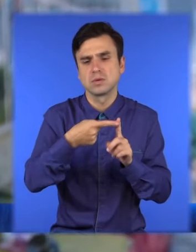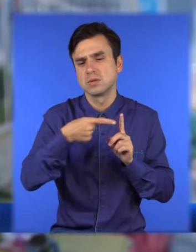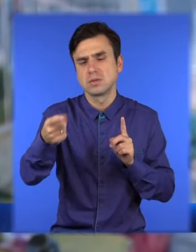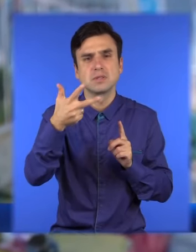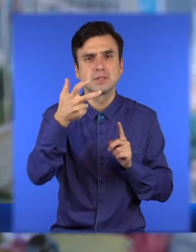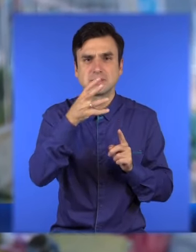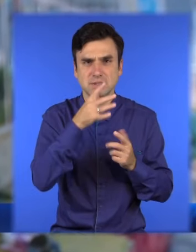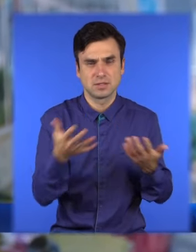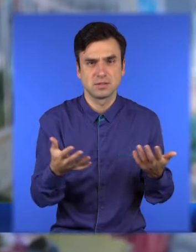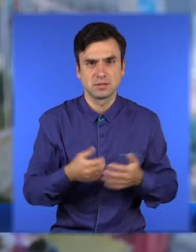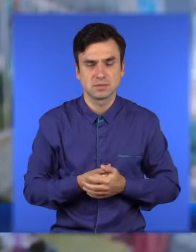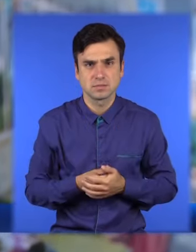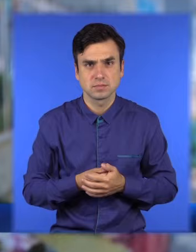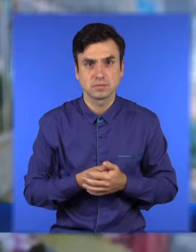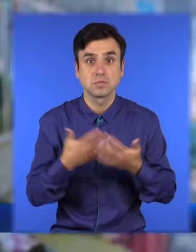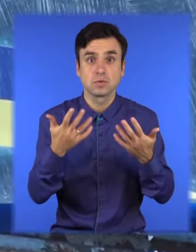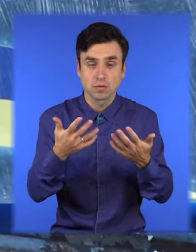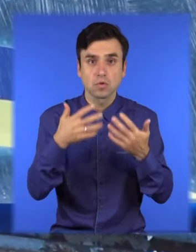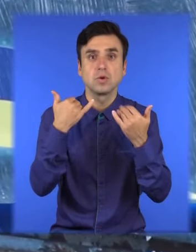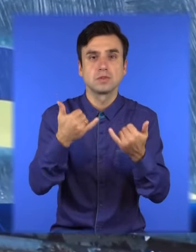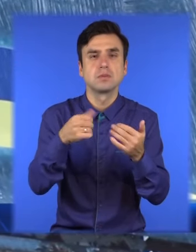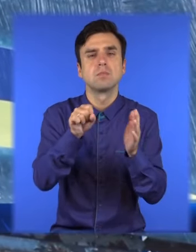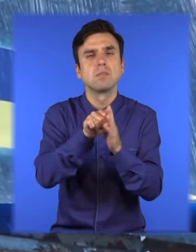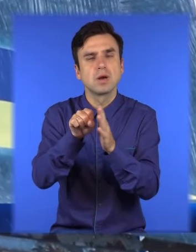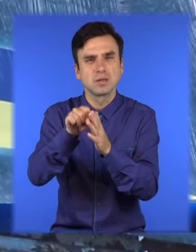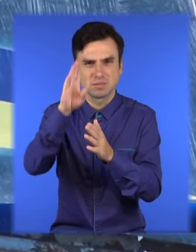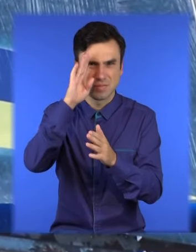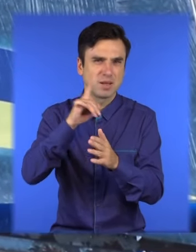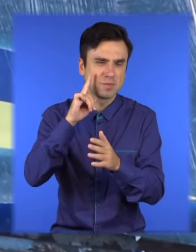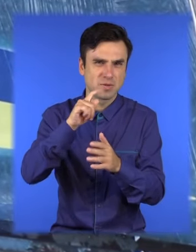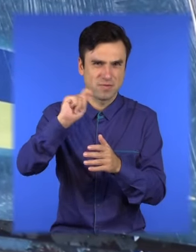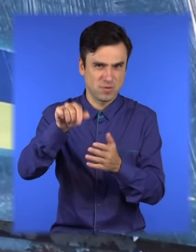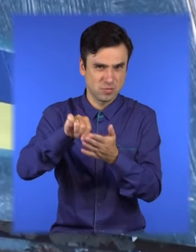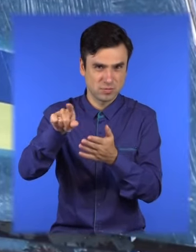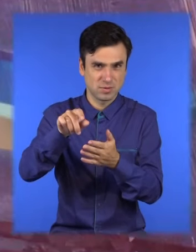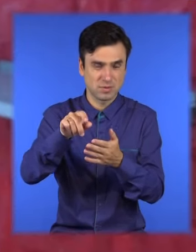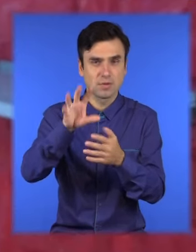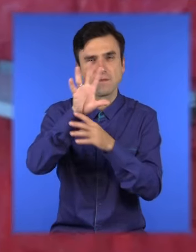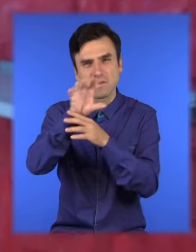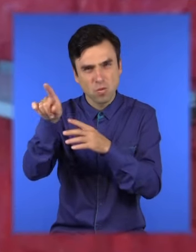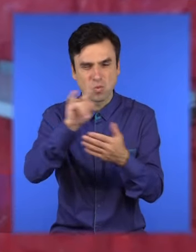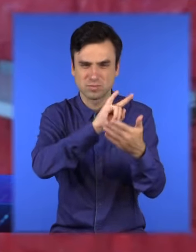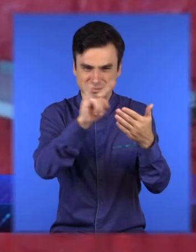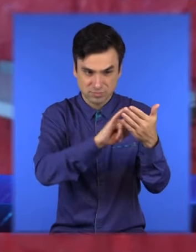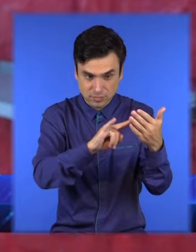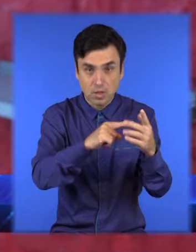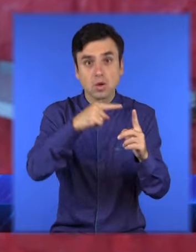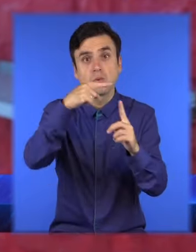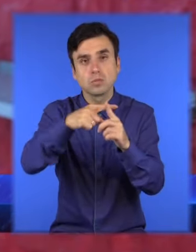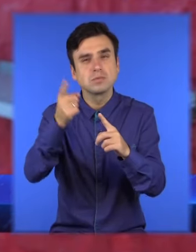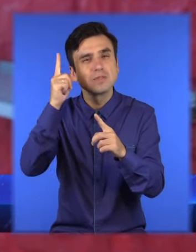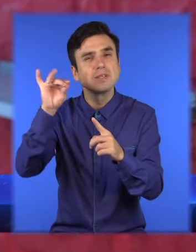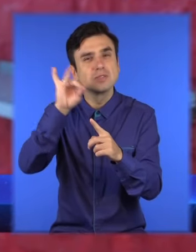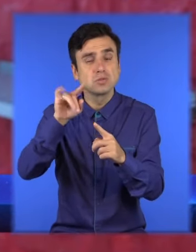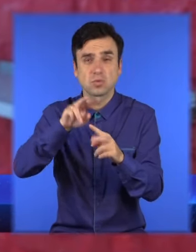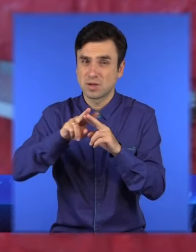тому біля загиблих сучасних героїв мають бути поруч героїчні історичні постаті української історії. Це питання нагальне,